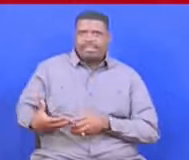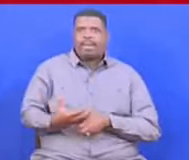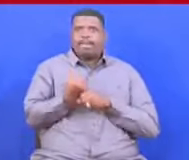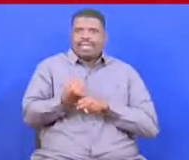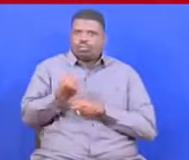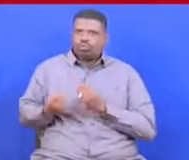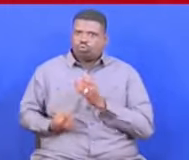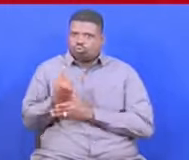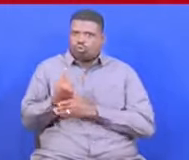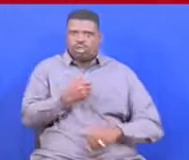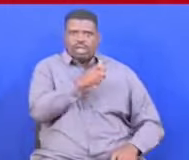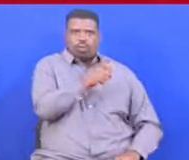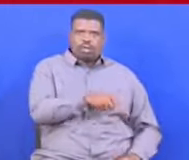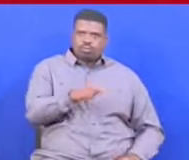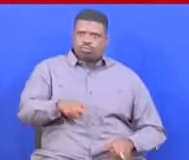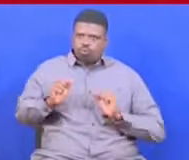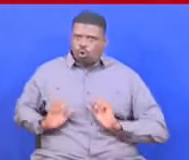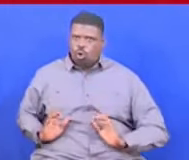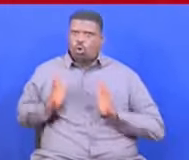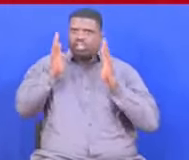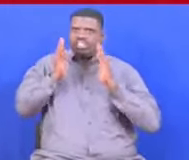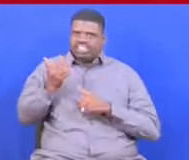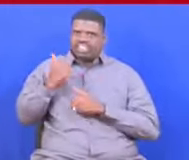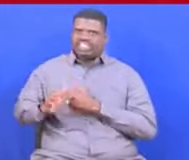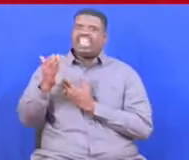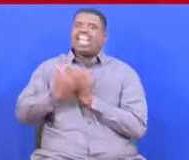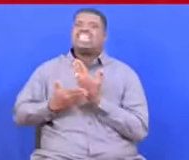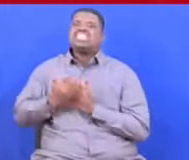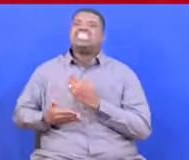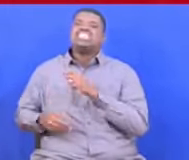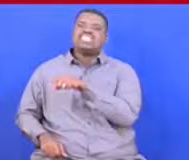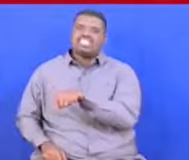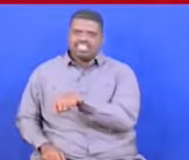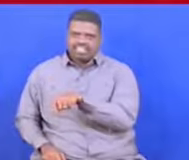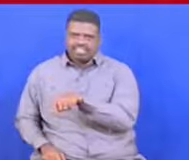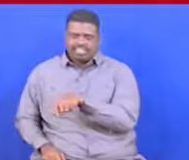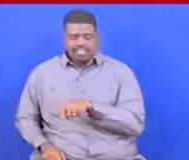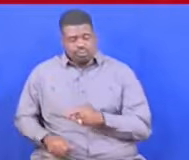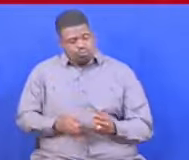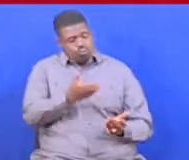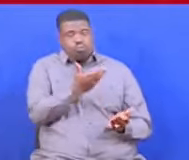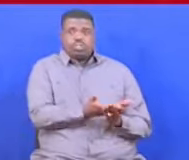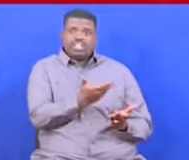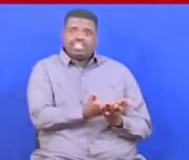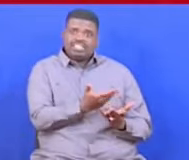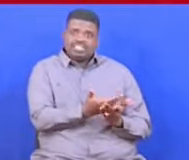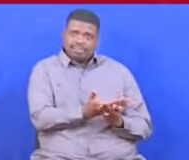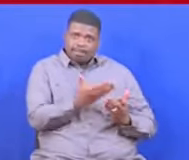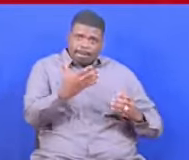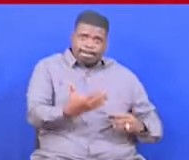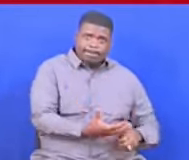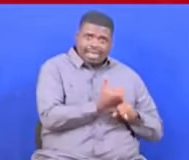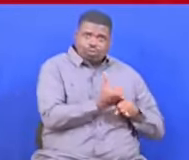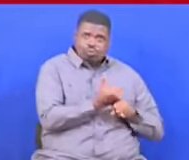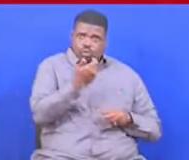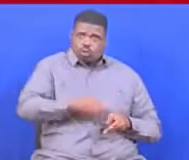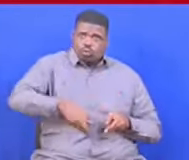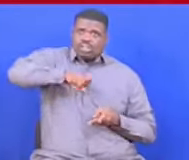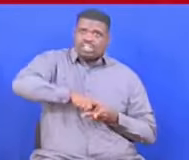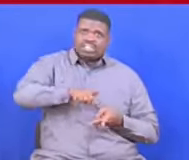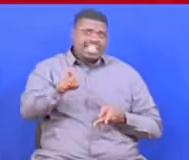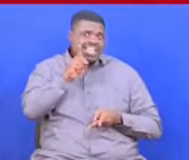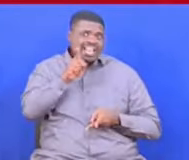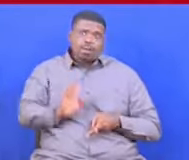kwa Watanzania wanaoishi nje ya nchi. Na ushahidi ni kwamba remittance zimekuwa zikiongezeka